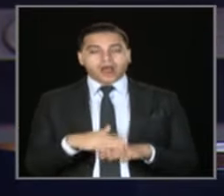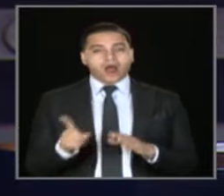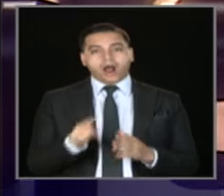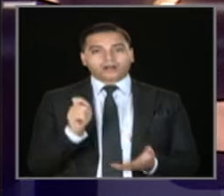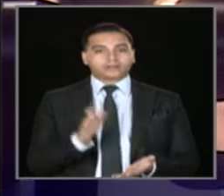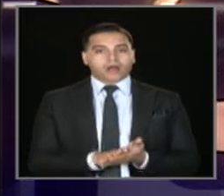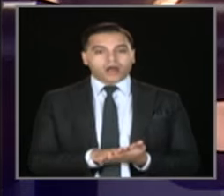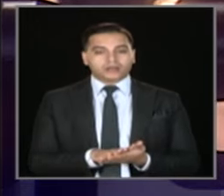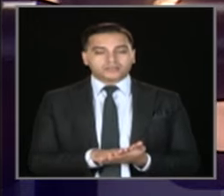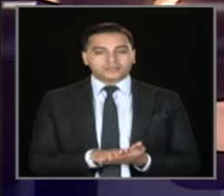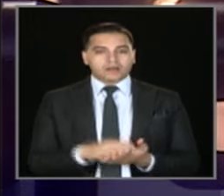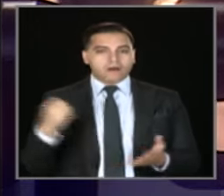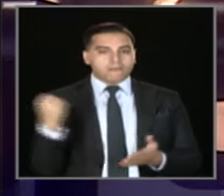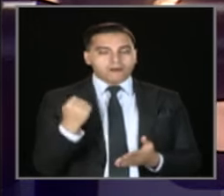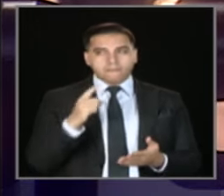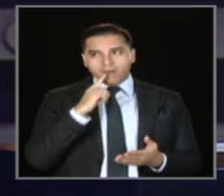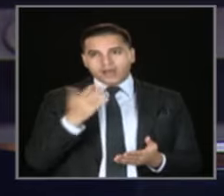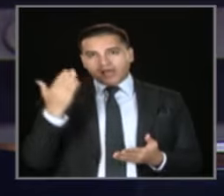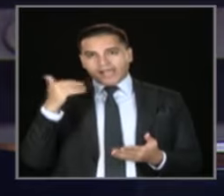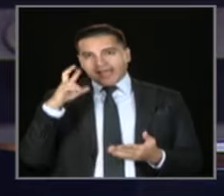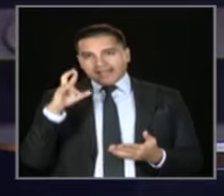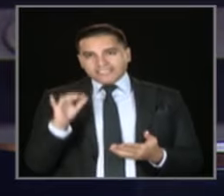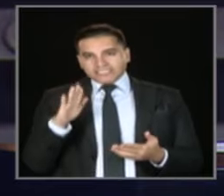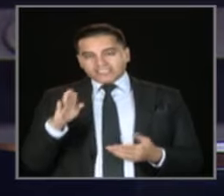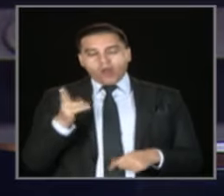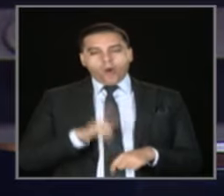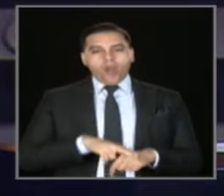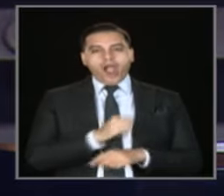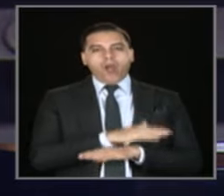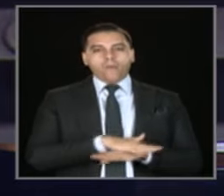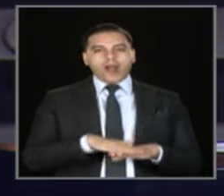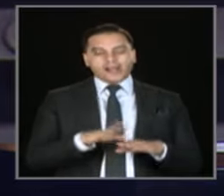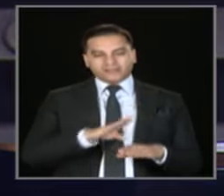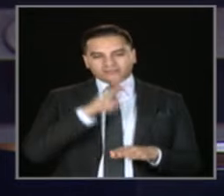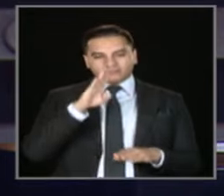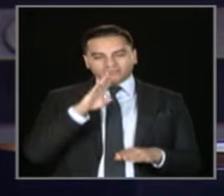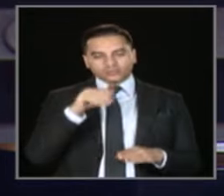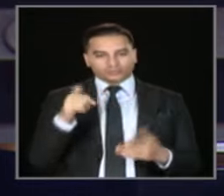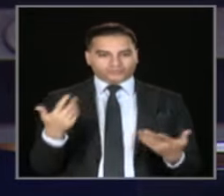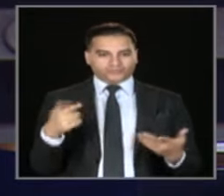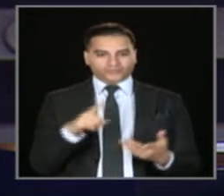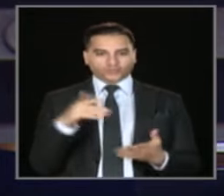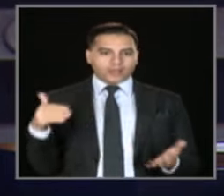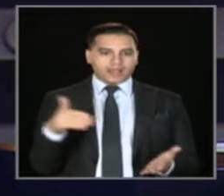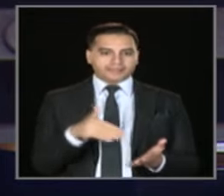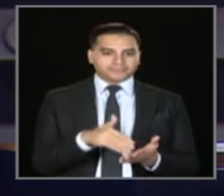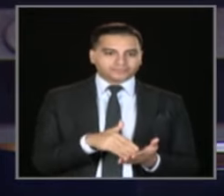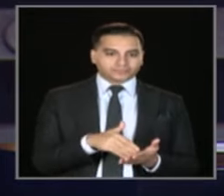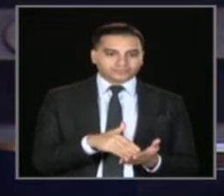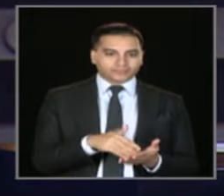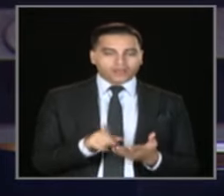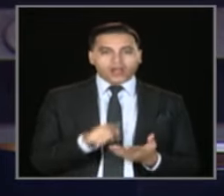الفريق ايزيس، ولكن السؤال الاخير في عجله الحظ خلى وادي الملوك من اول